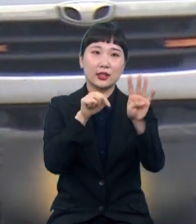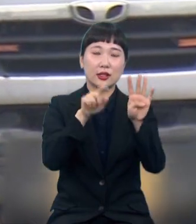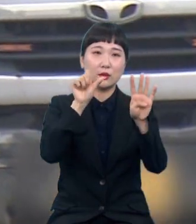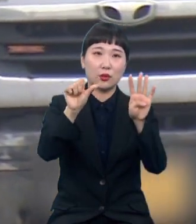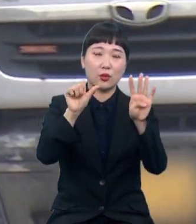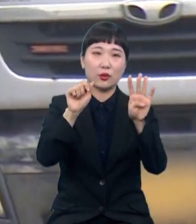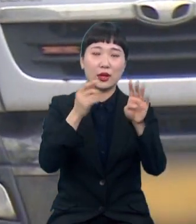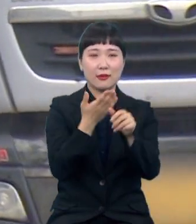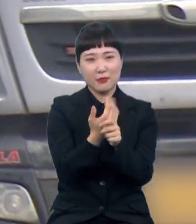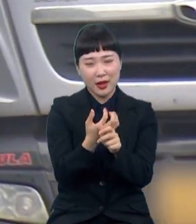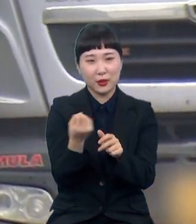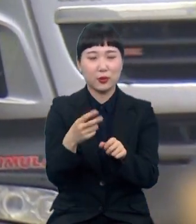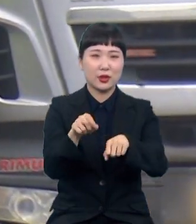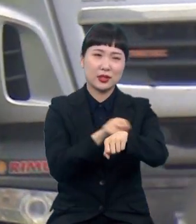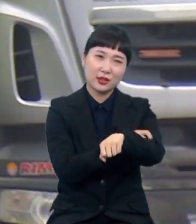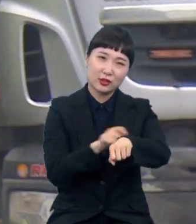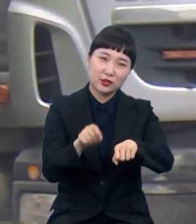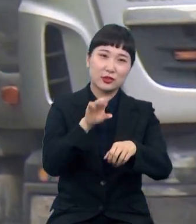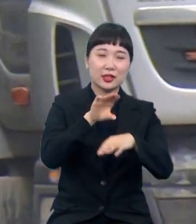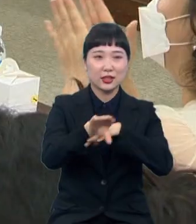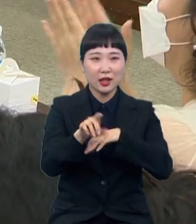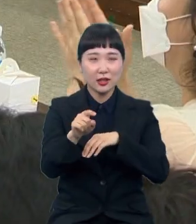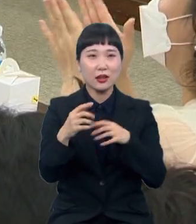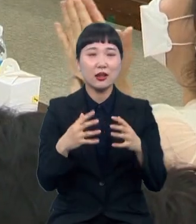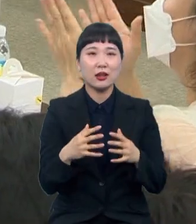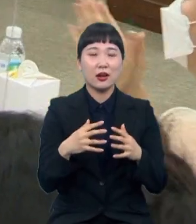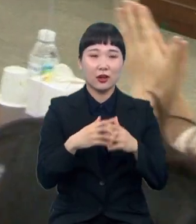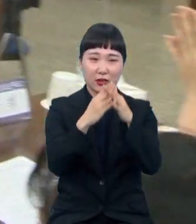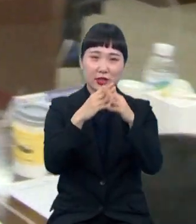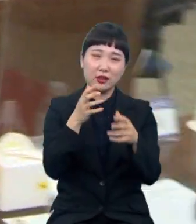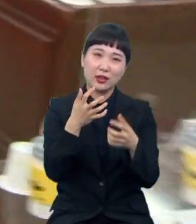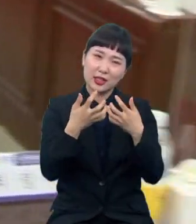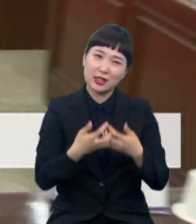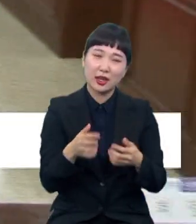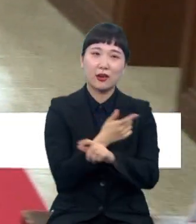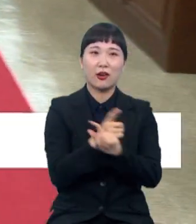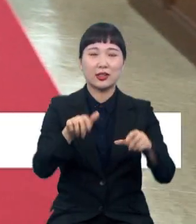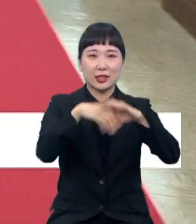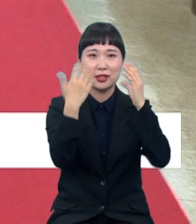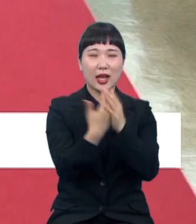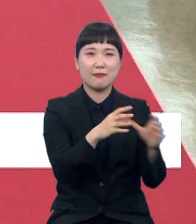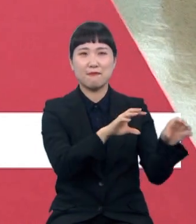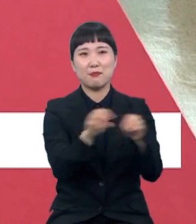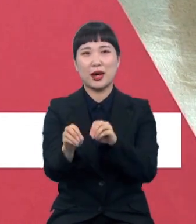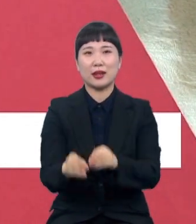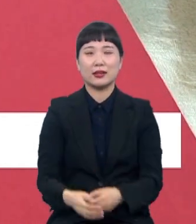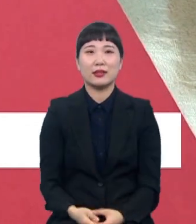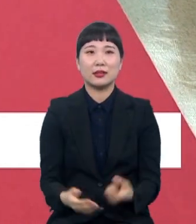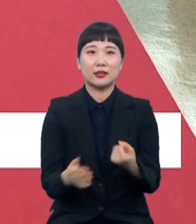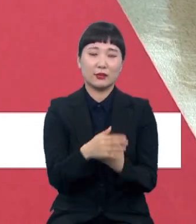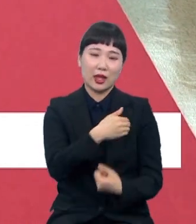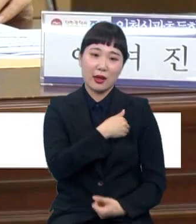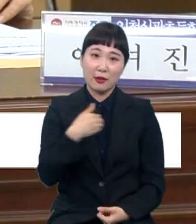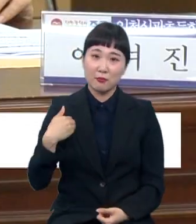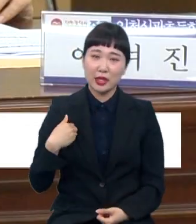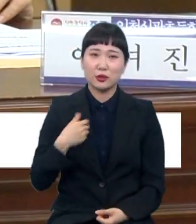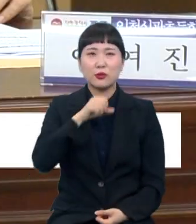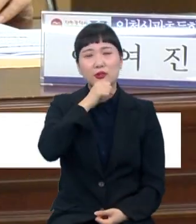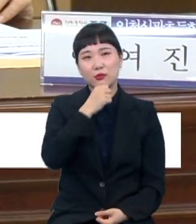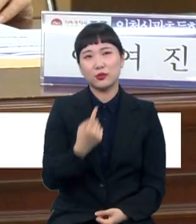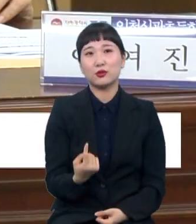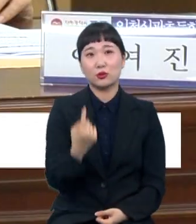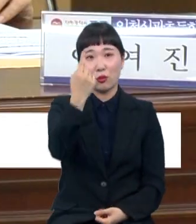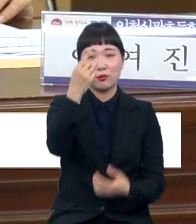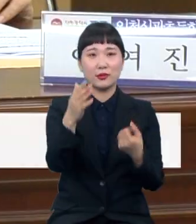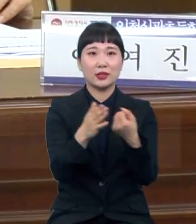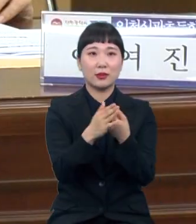대형 특수차, 건설기계 등입니다. 학부모들은 화물차 통행 제한에 대한 만족도가 높다며 다음 달